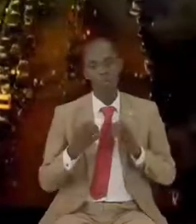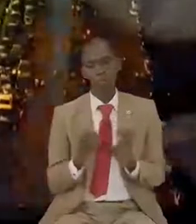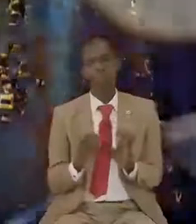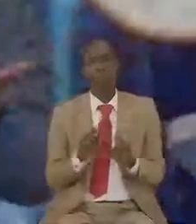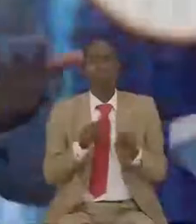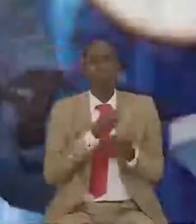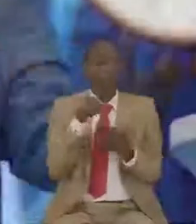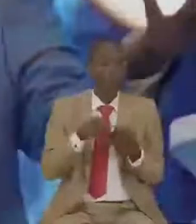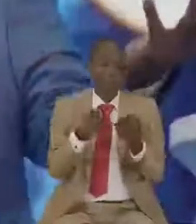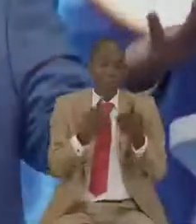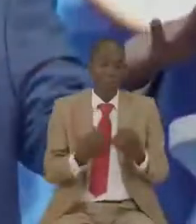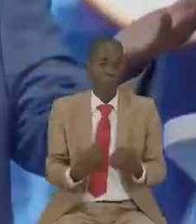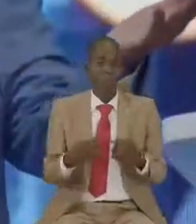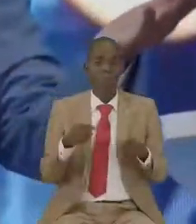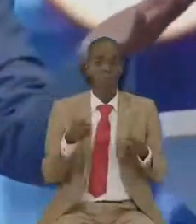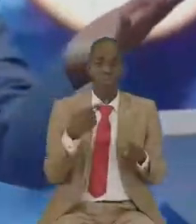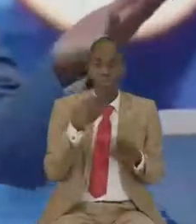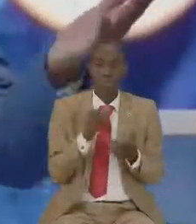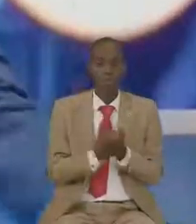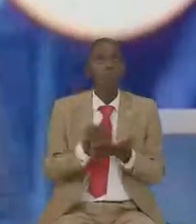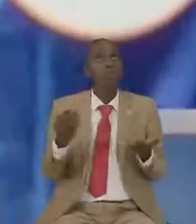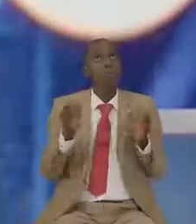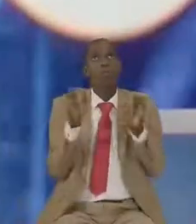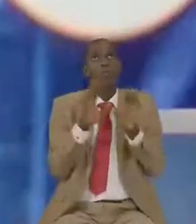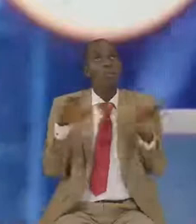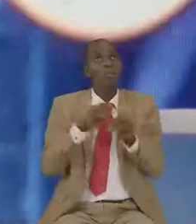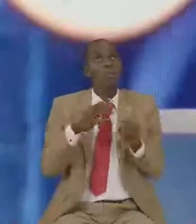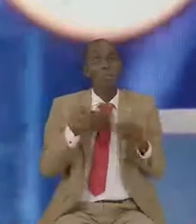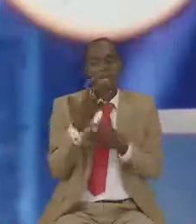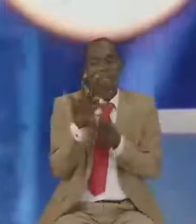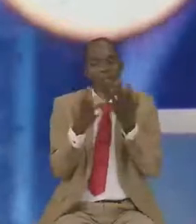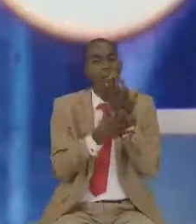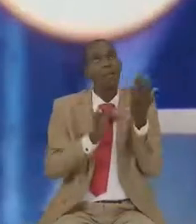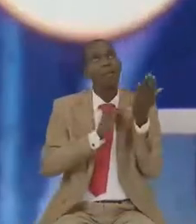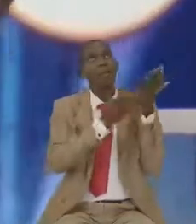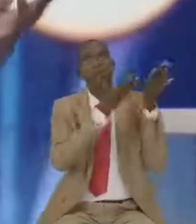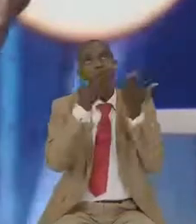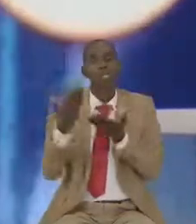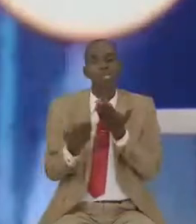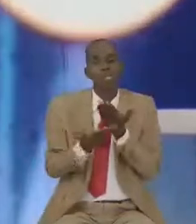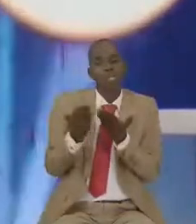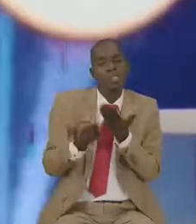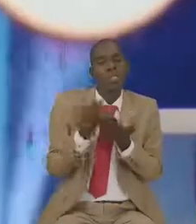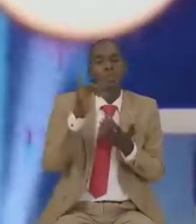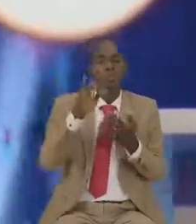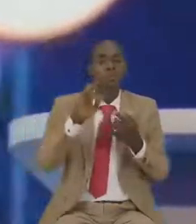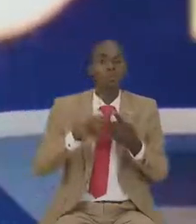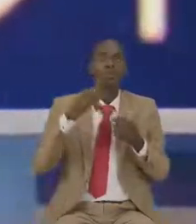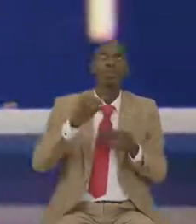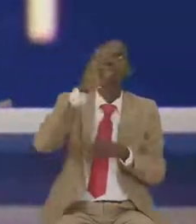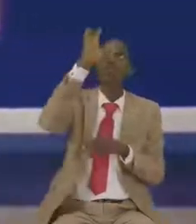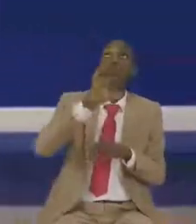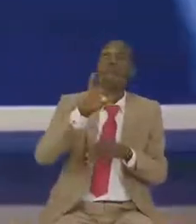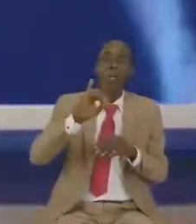efforts. Mais quand vous venez et vous dites que je n'ai rien apporté dans mes